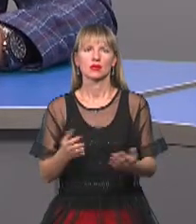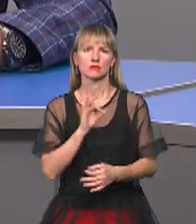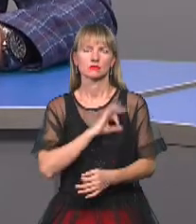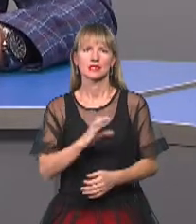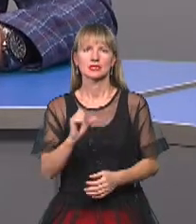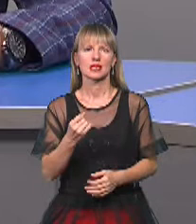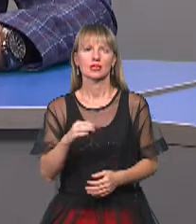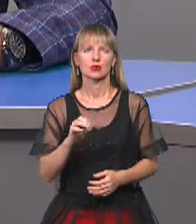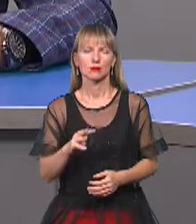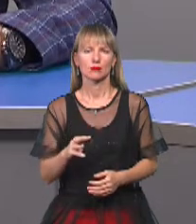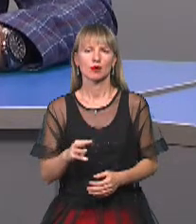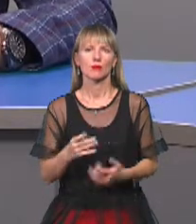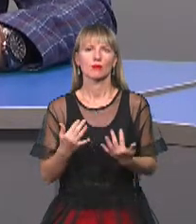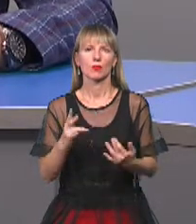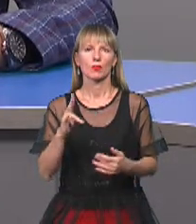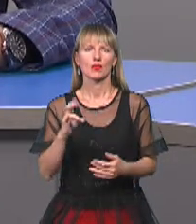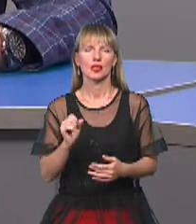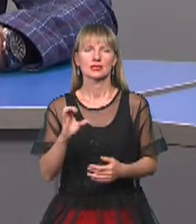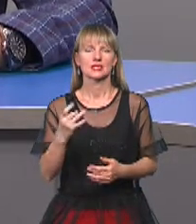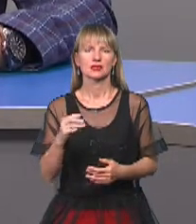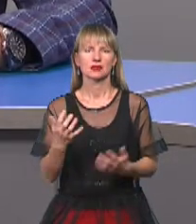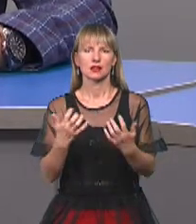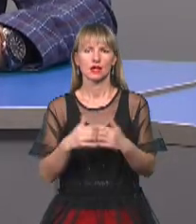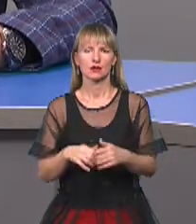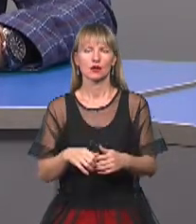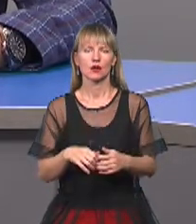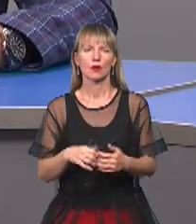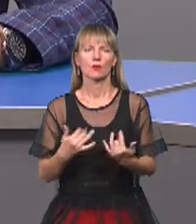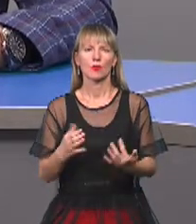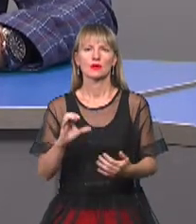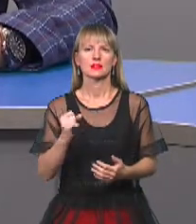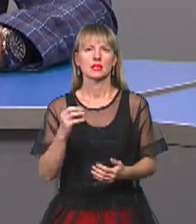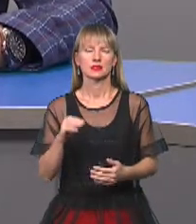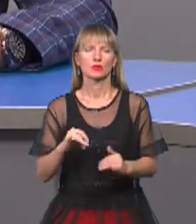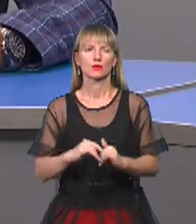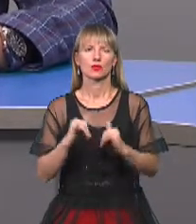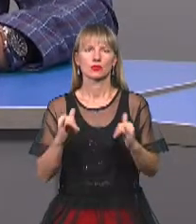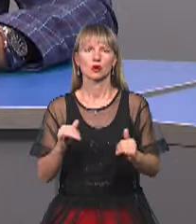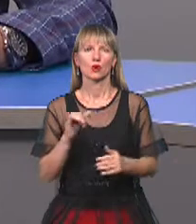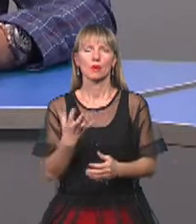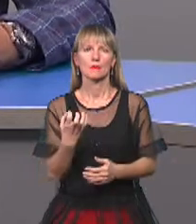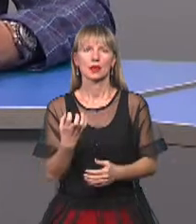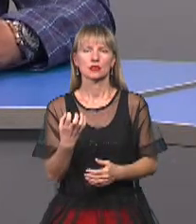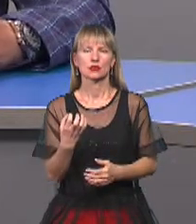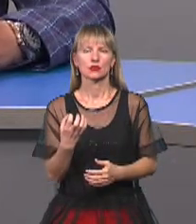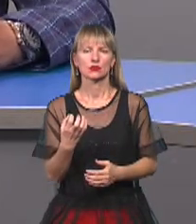Я вам скажу так, попит на сайт, ми використовуємо Google аналітику. Попит на сайт збільшується у